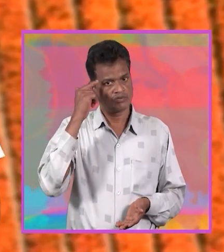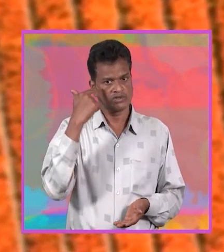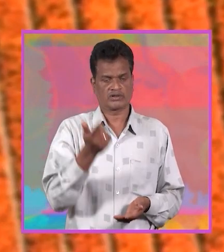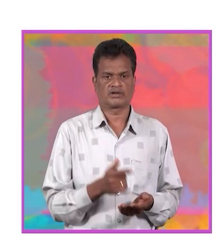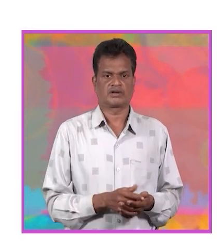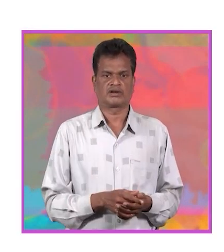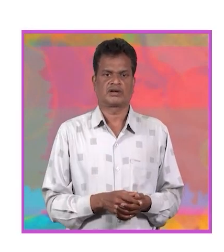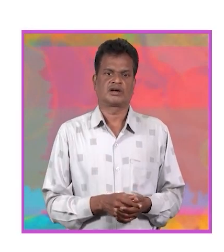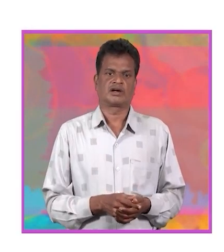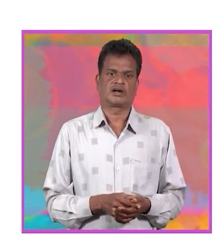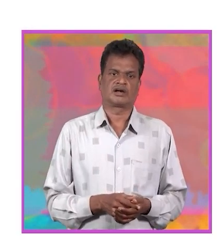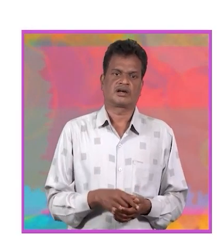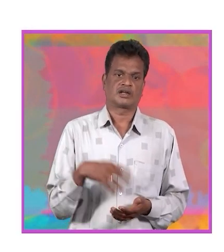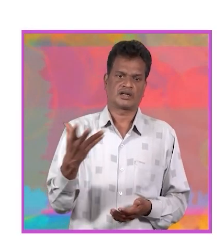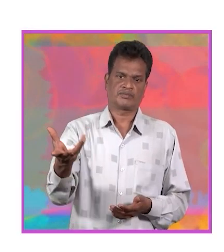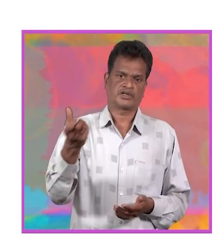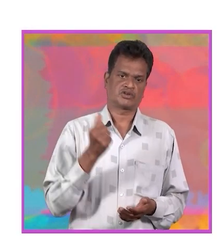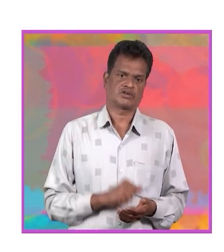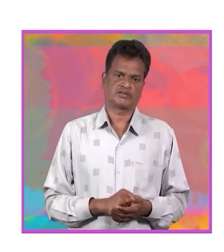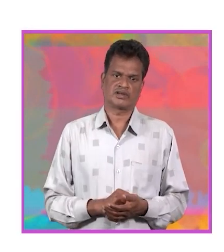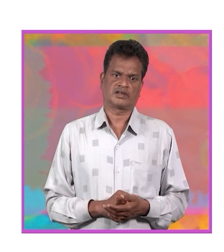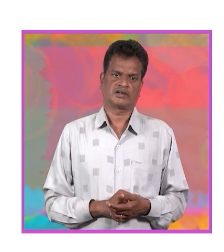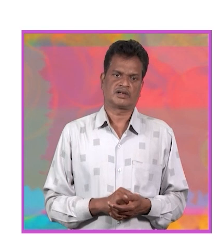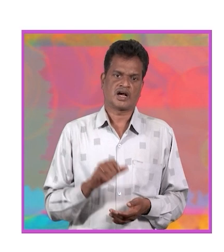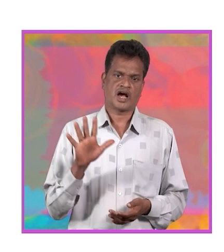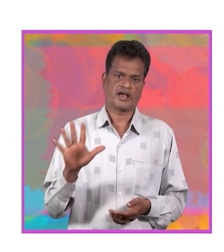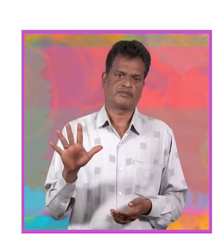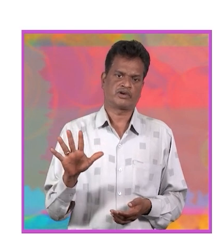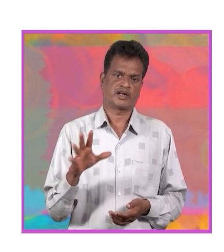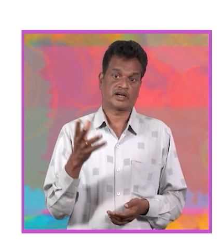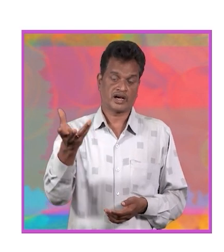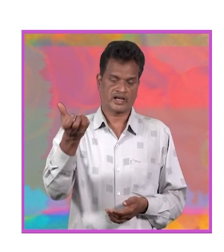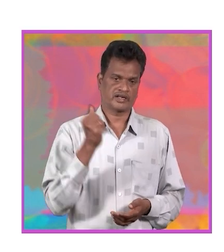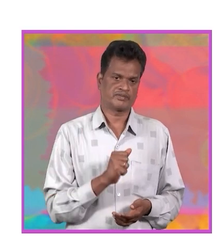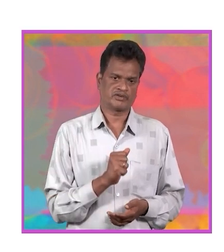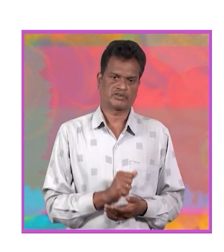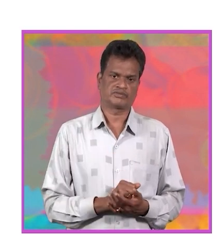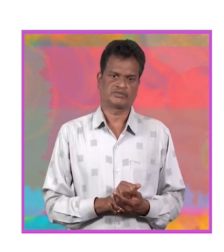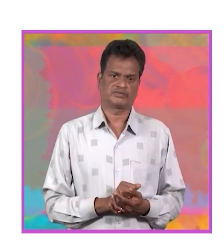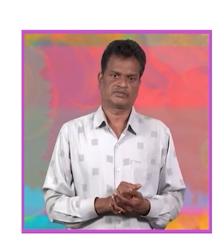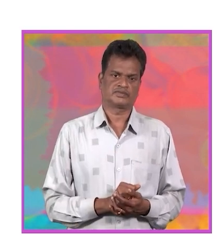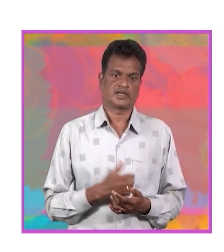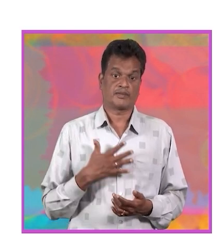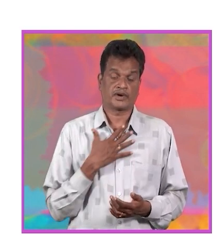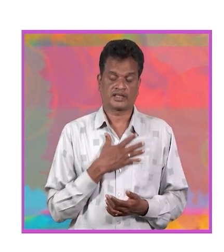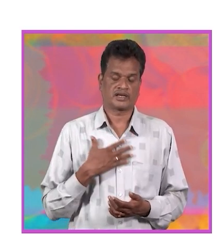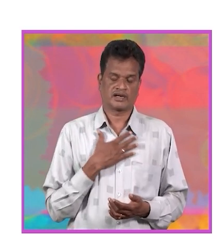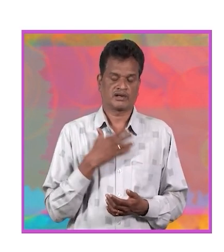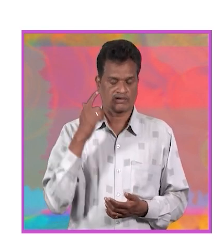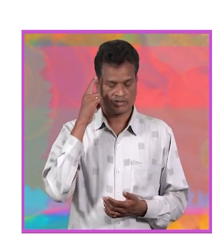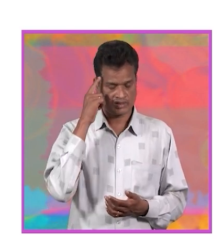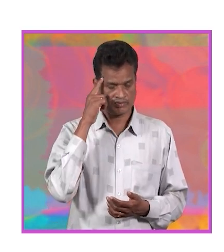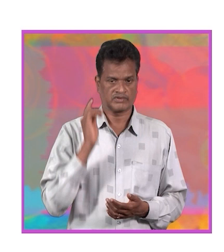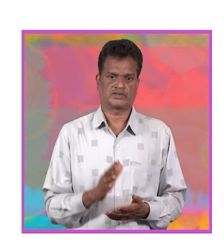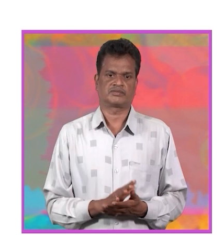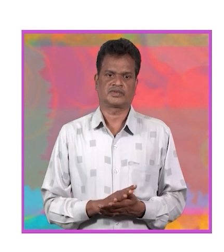பெறறோம், பெற்றுக்கொள்கிறோம். ஐம்புலன்களின் மூலம் அறியக்கூடியதும் மனதால் உணர்ந்து கொள்ளக்கூடியதும்